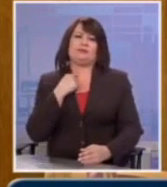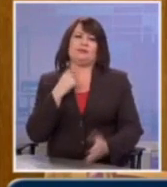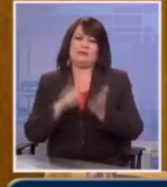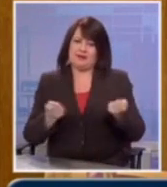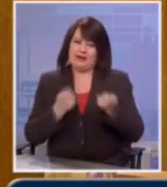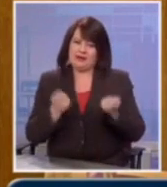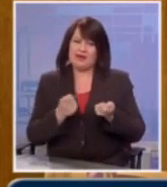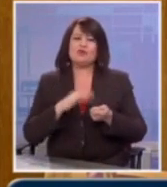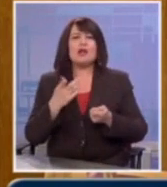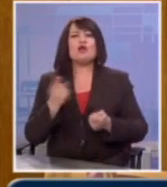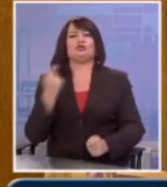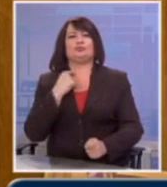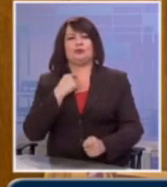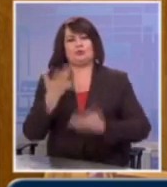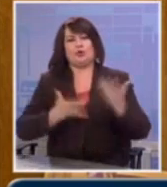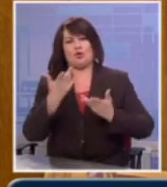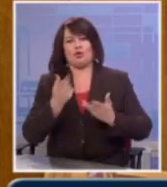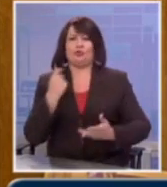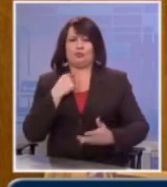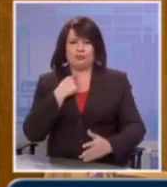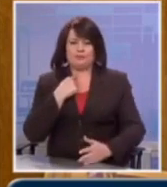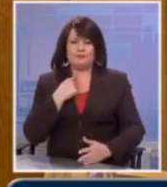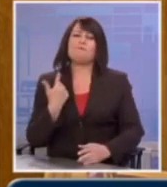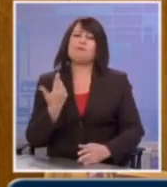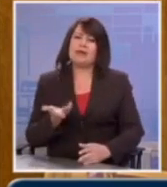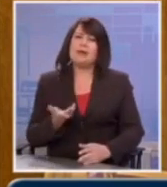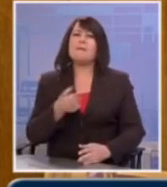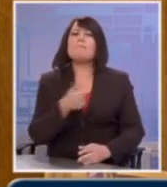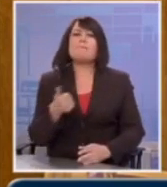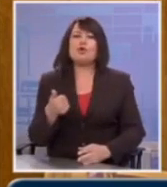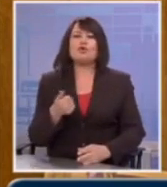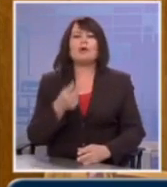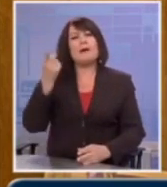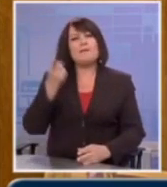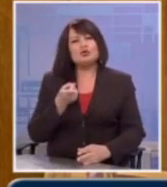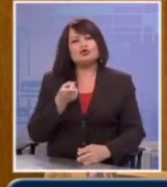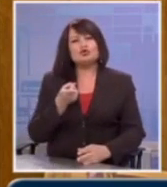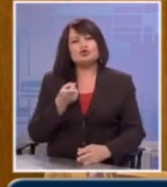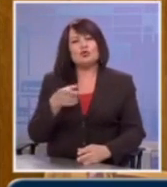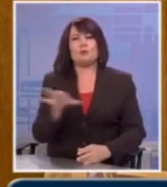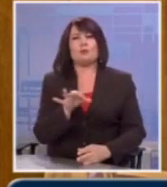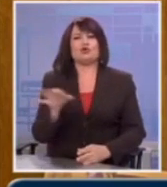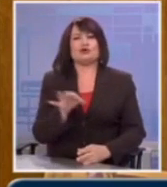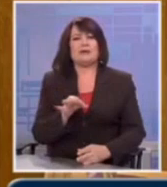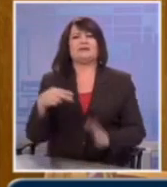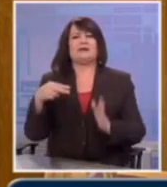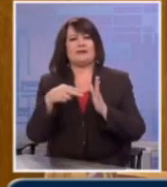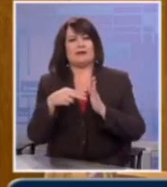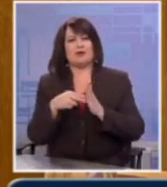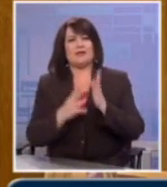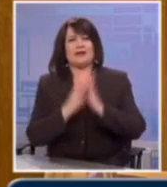από τον προϋπολογισμό και μόνο ένα μέρος αυτών των προσλήψεων του